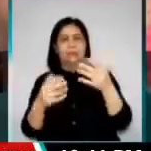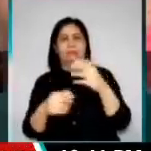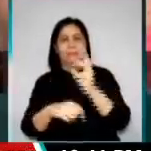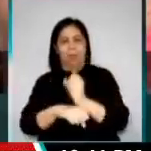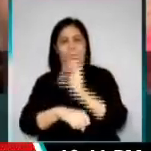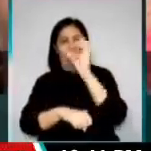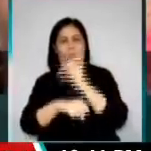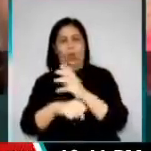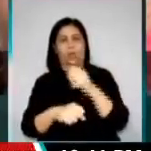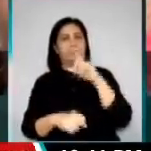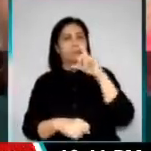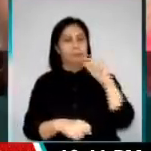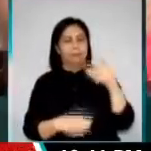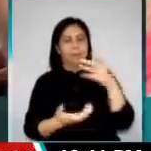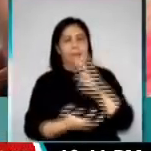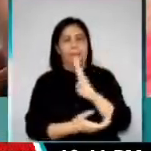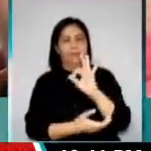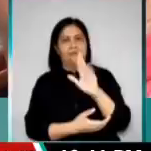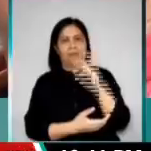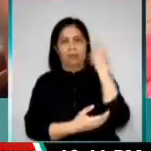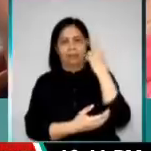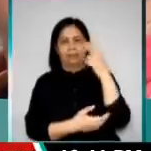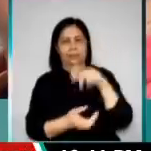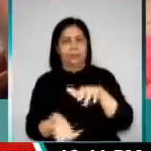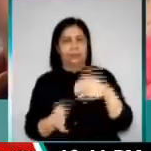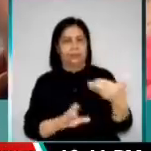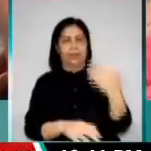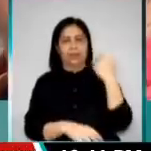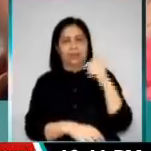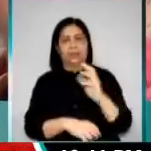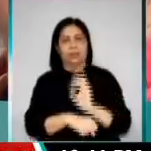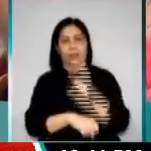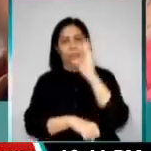na raw sa BFAR ang pagkamatay ng balyena. Katrina Son, GMA News.